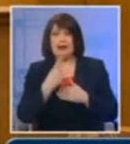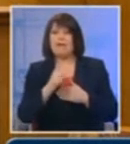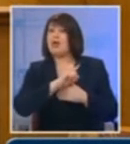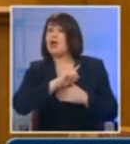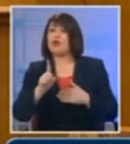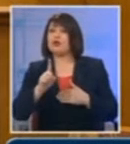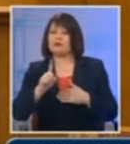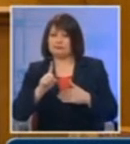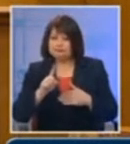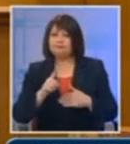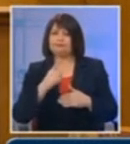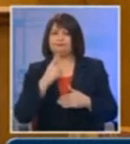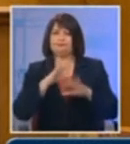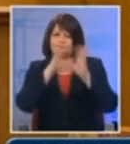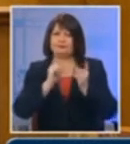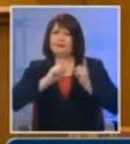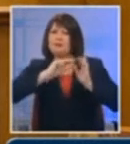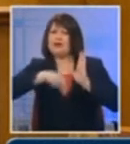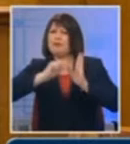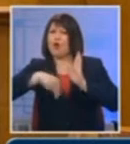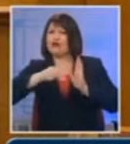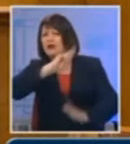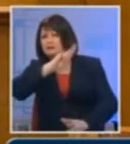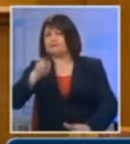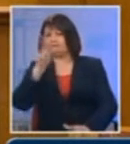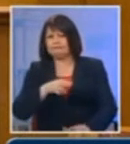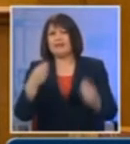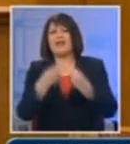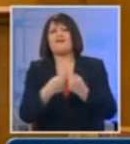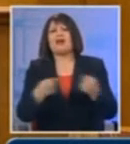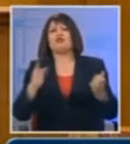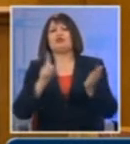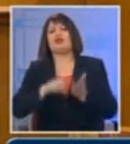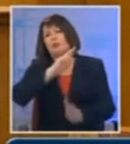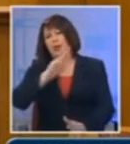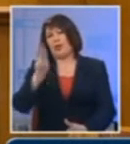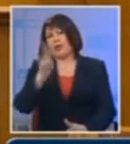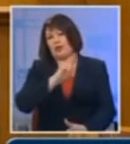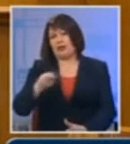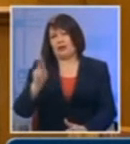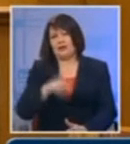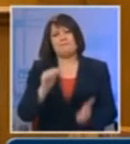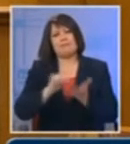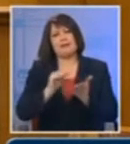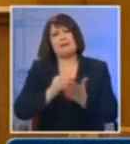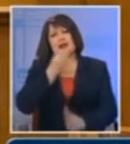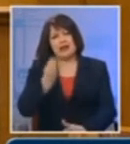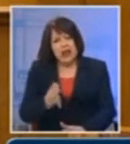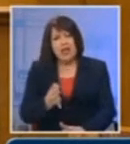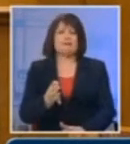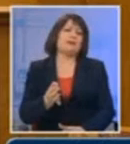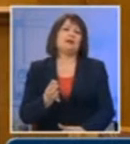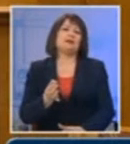κατάργηση εδώ και τώρα όλων των μνημονίων, των εφαρμοστικών τους νόμων. Γι' αυτό λέμε πάλι για ανάκτηση